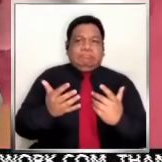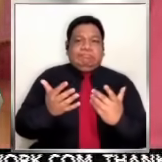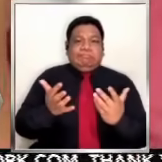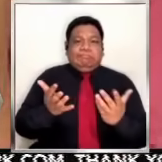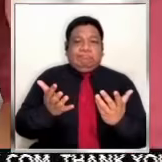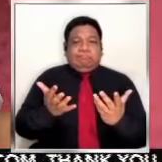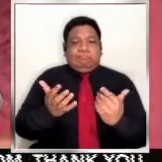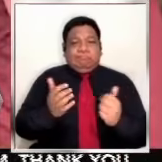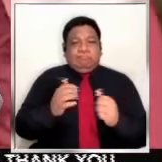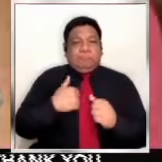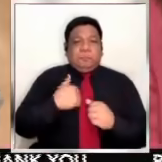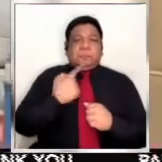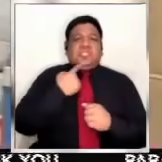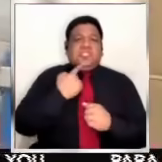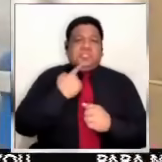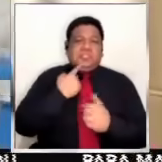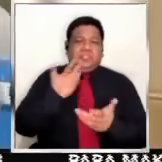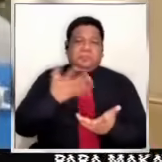namimiss ko na po kasi siya.